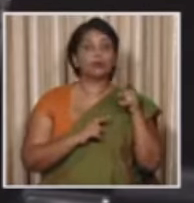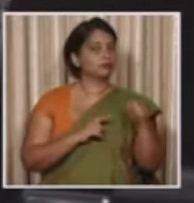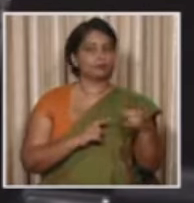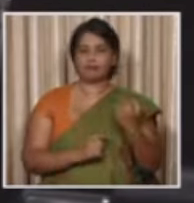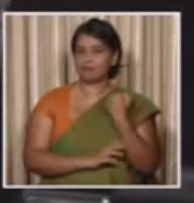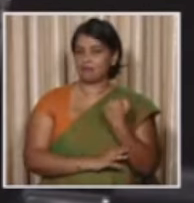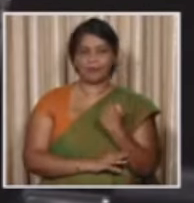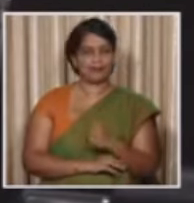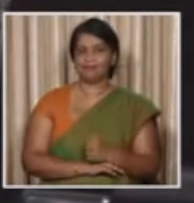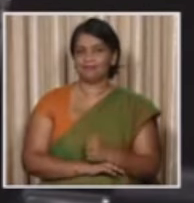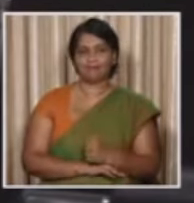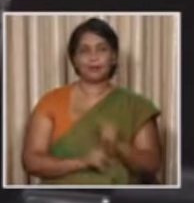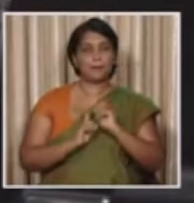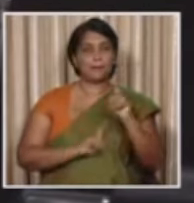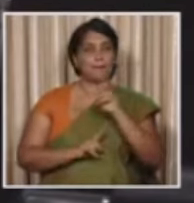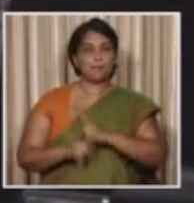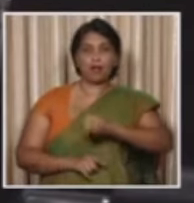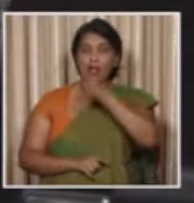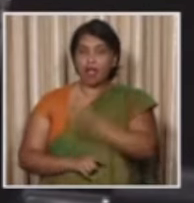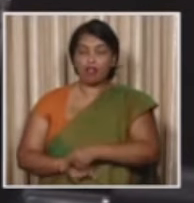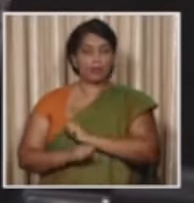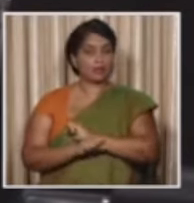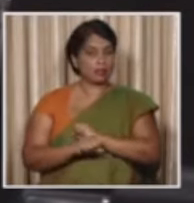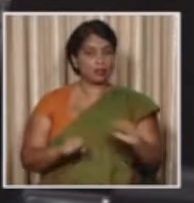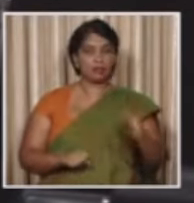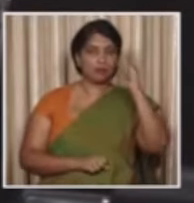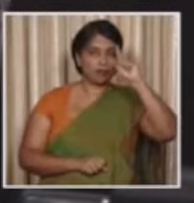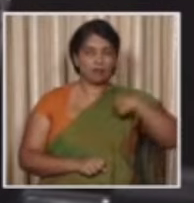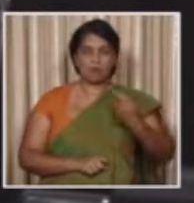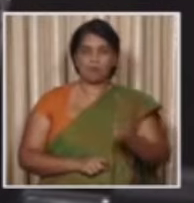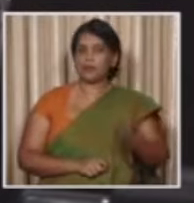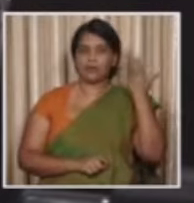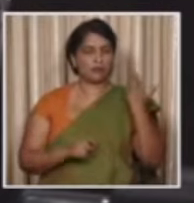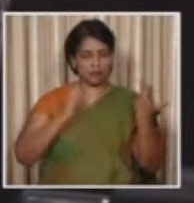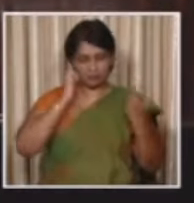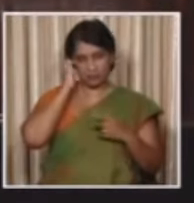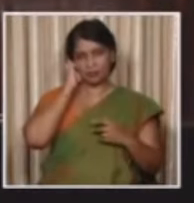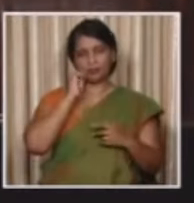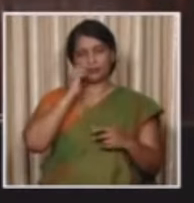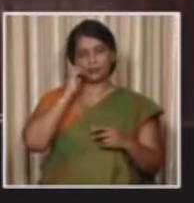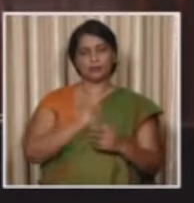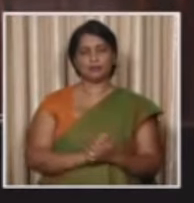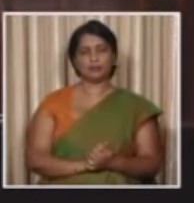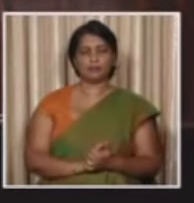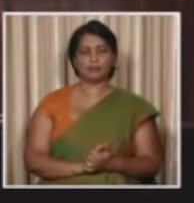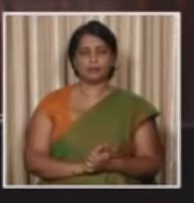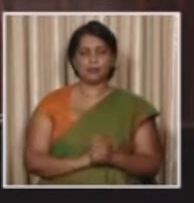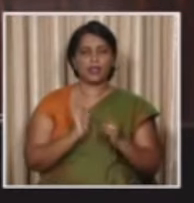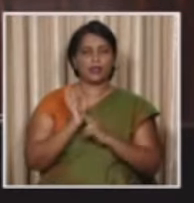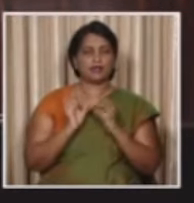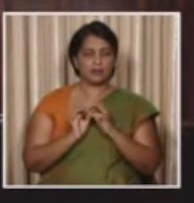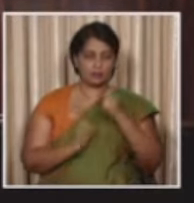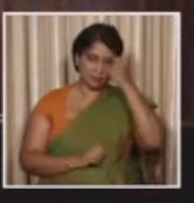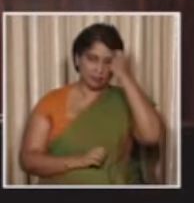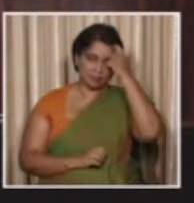ඒගොල්ලන්ට බලයක් නැහැ. මේ පාර්ලිමේන්තුවේ අනුමැතියකින් තොරව එක සතයක්වත් වැඩි කරගන්න. හොඳයි බොහොම ස්තුතියි. ඔව් නලිමඩාර